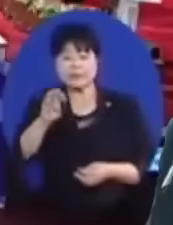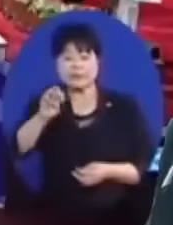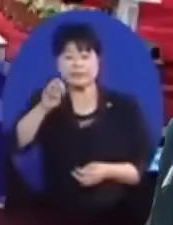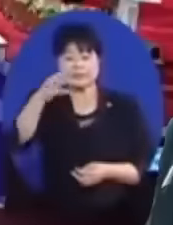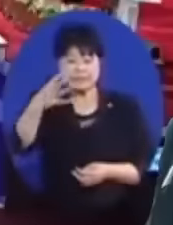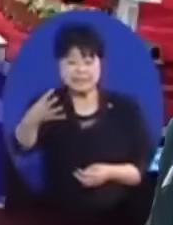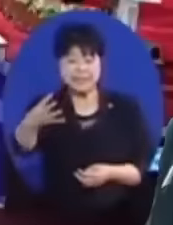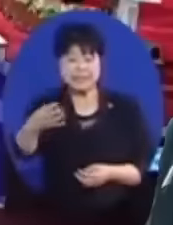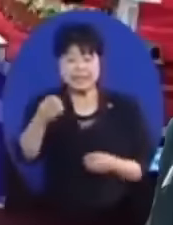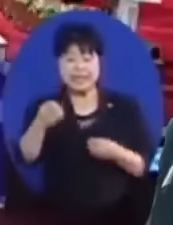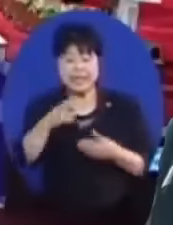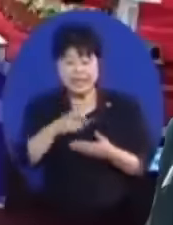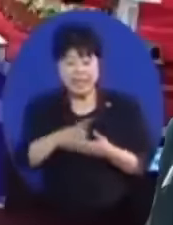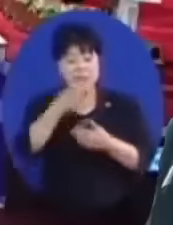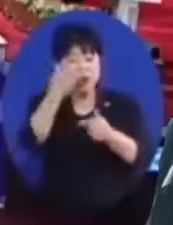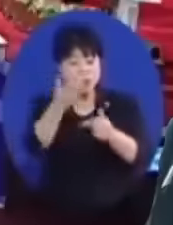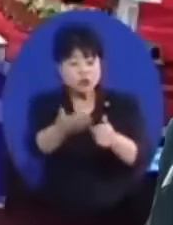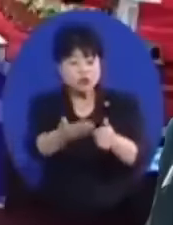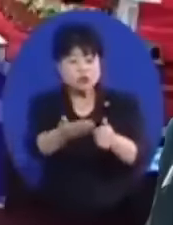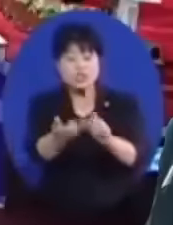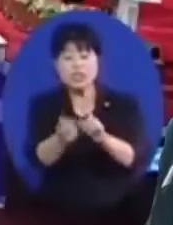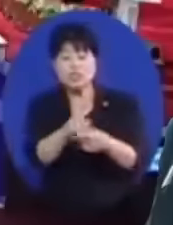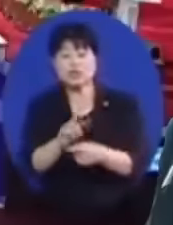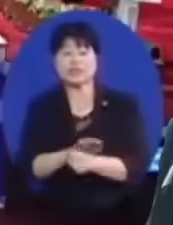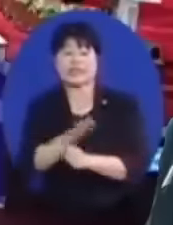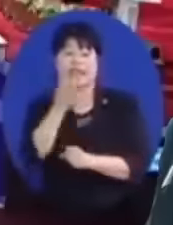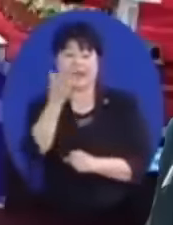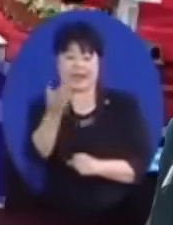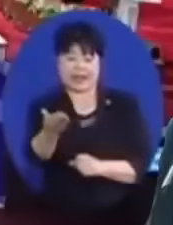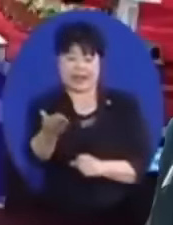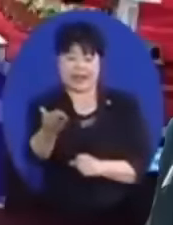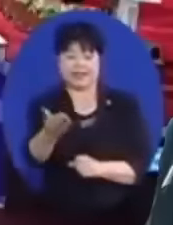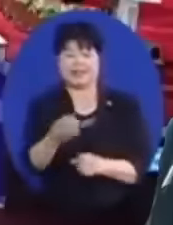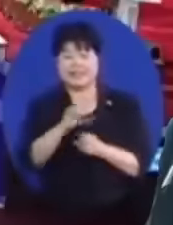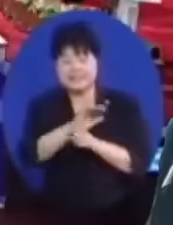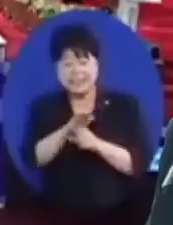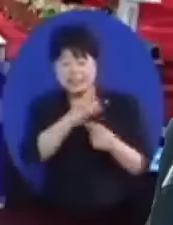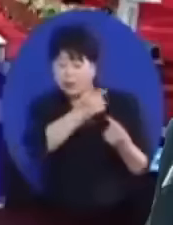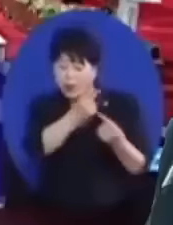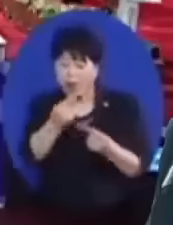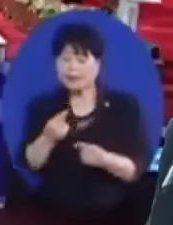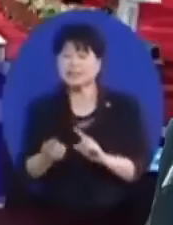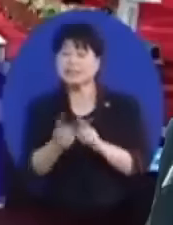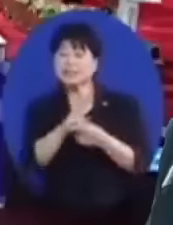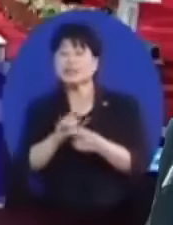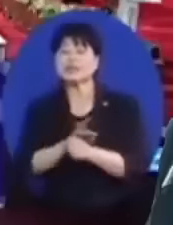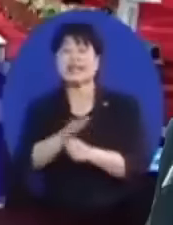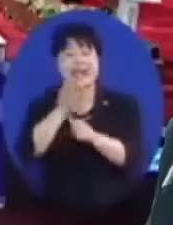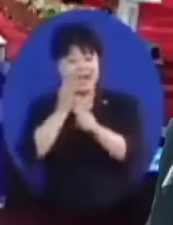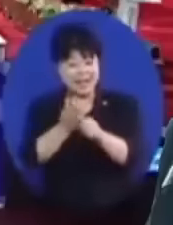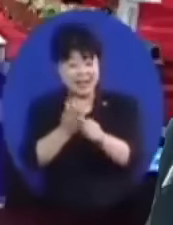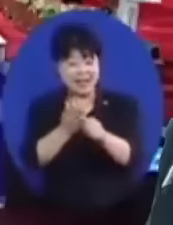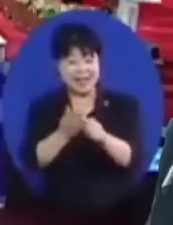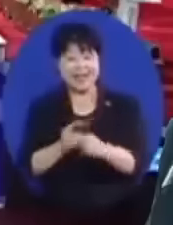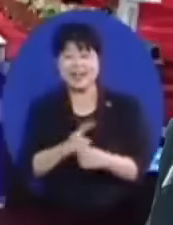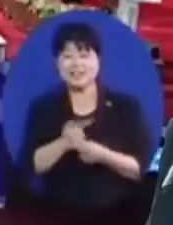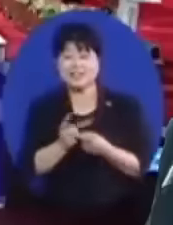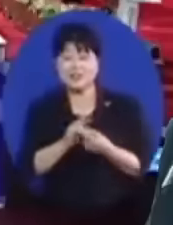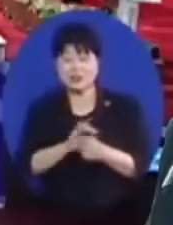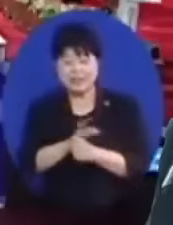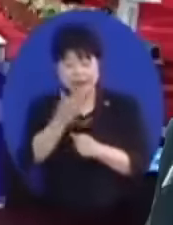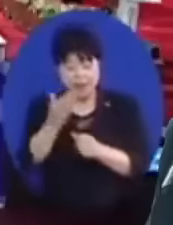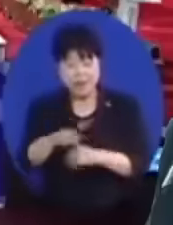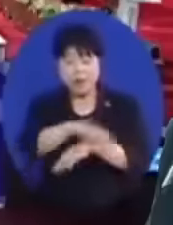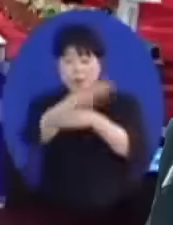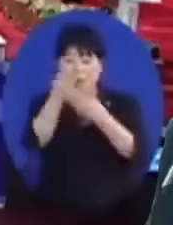35절에 새 계명을 너희에게 주노니 서로 사랑하라. 내가 너희를 사랑한 것 같이 너희도 서로 사랑하라. 너희가 서로 사랑하면